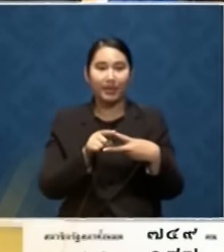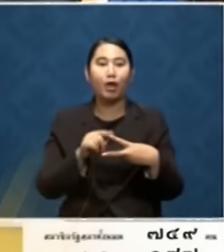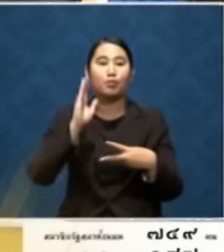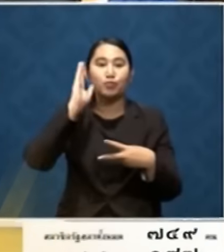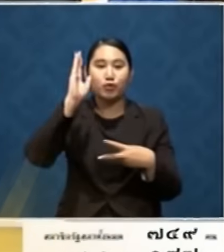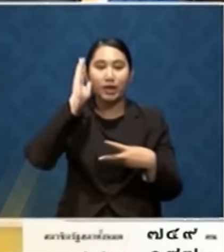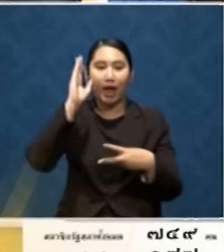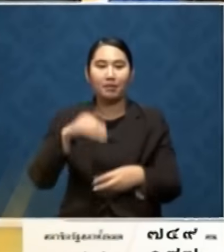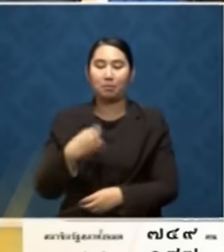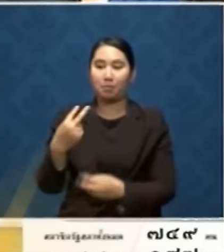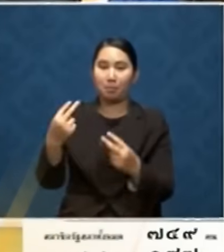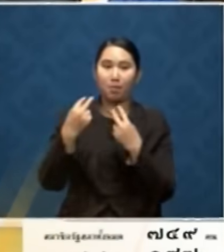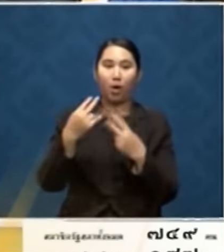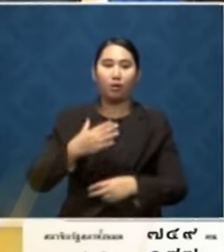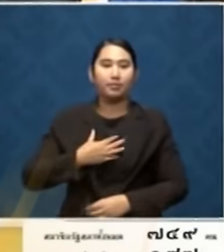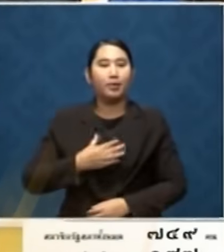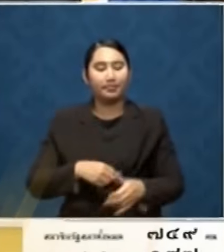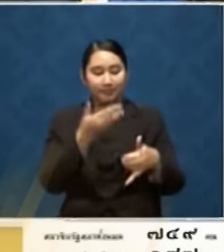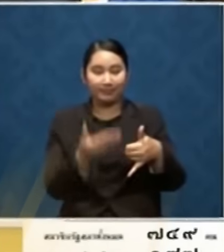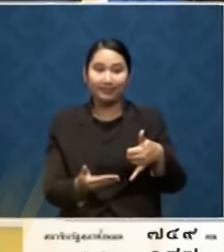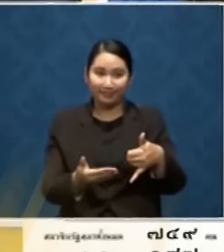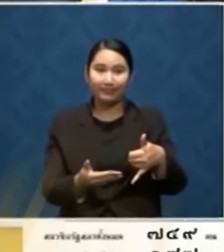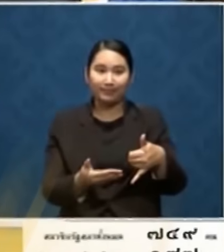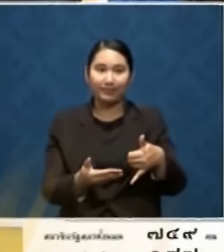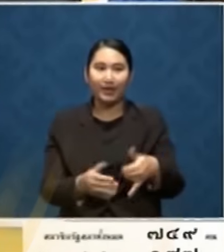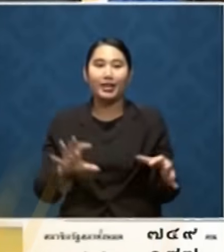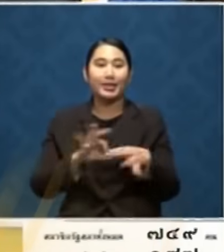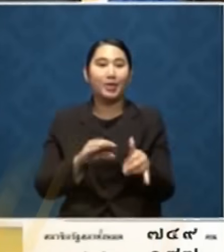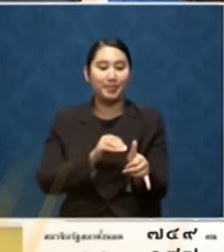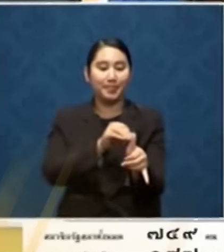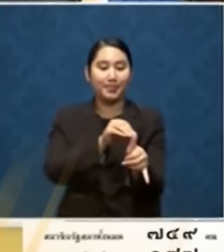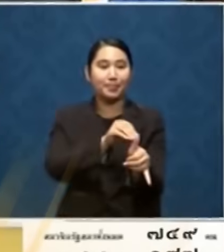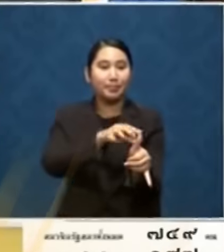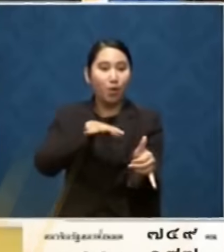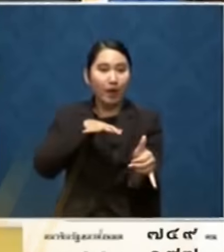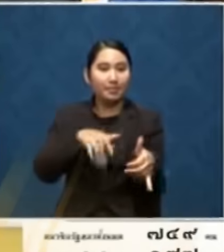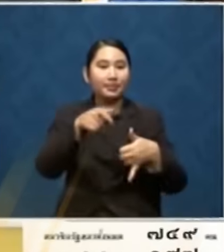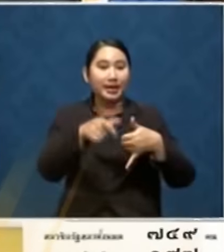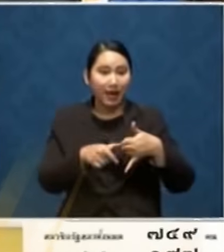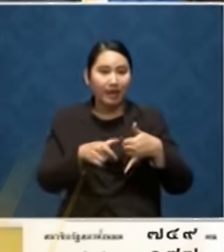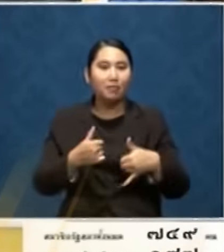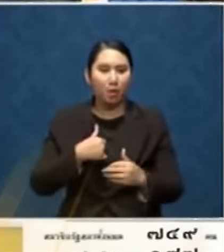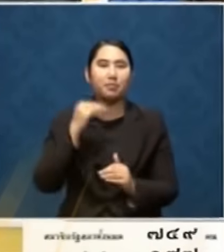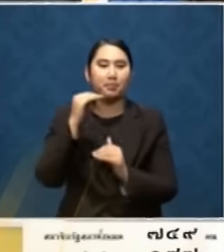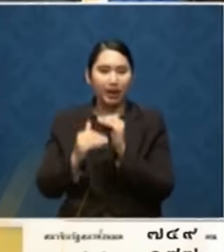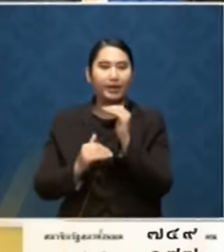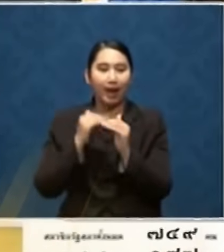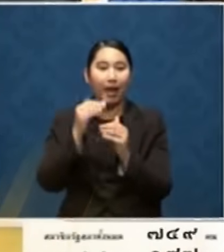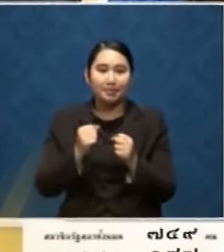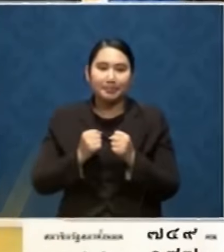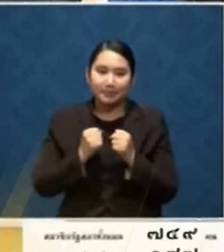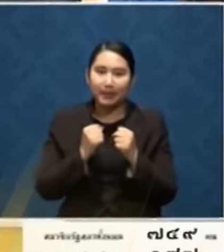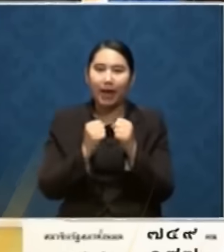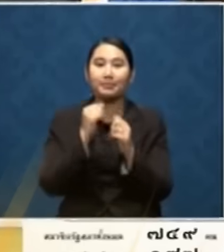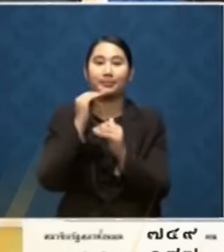บุคลิกของผมนะครับได้ติติจริงเพราะว่าผู้นำของผมผมก็กำลังพยายามที่จะพัฒนาอยู่เหมือนกันครับพยายาม